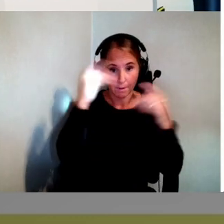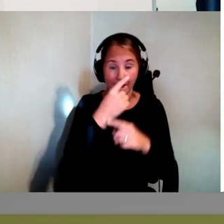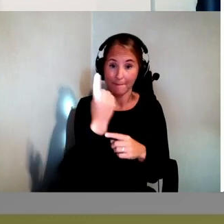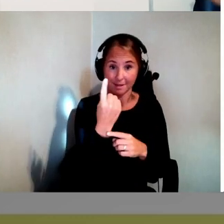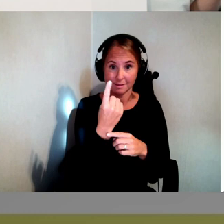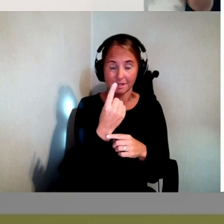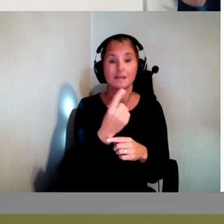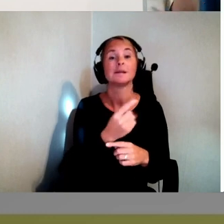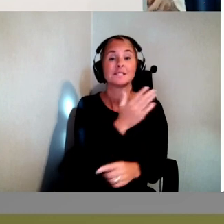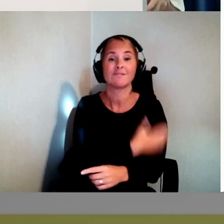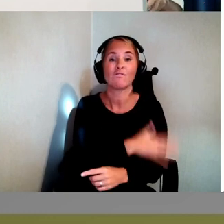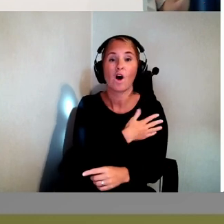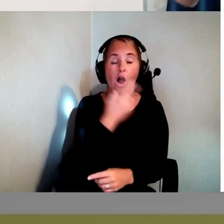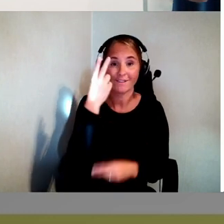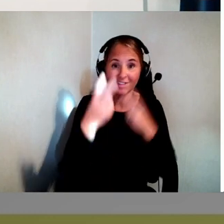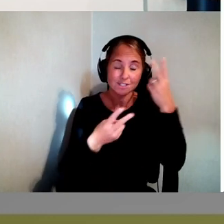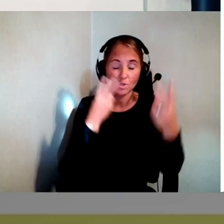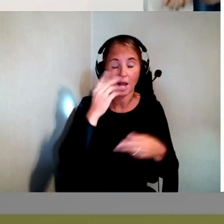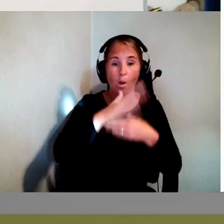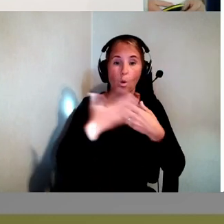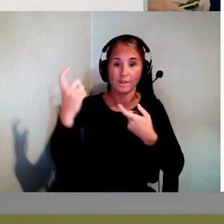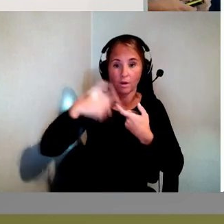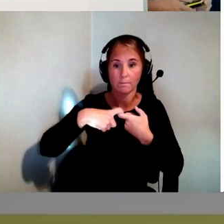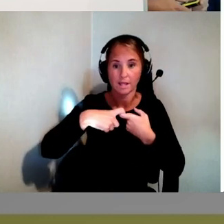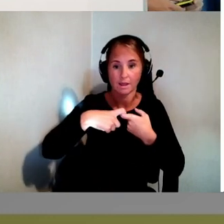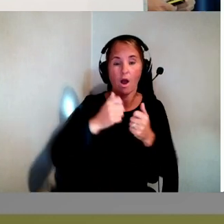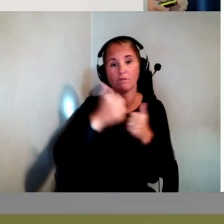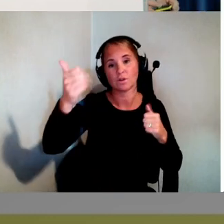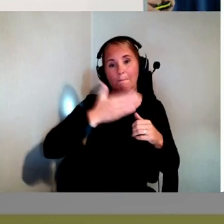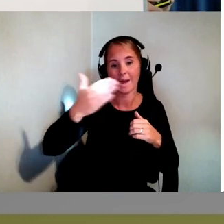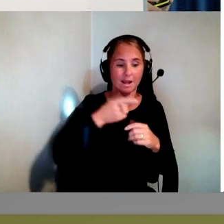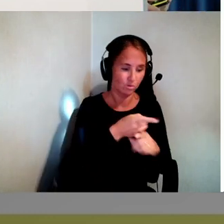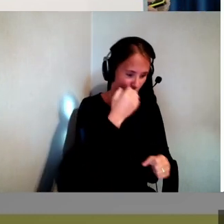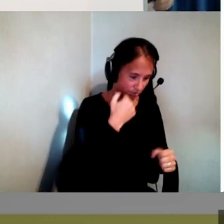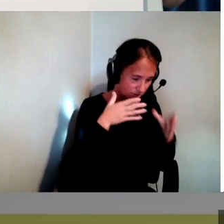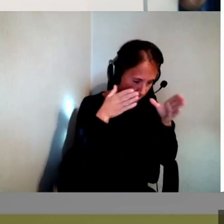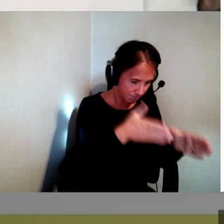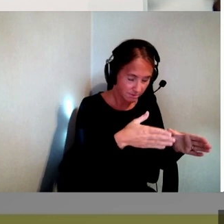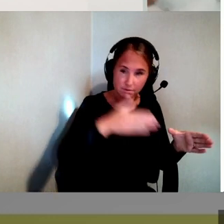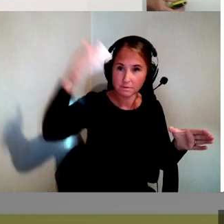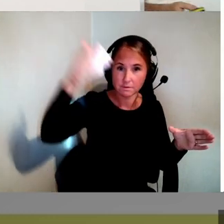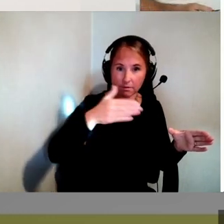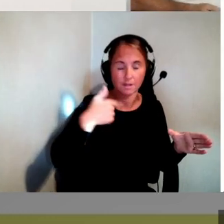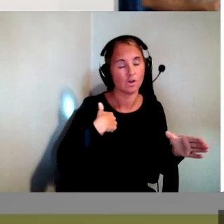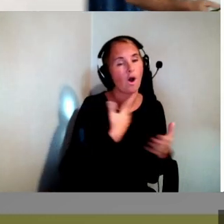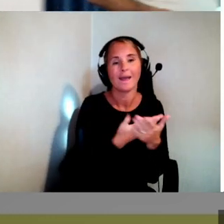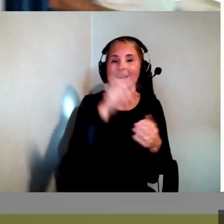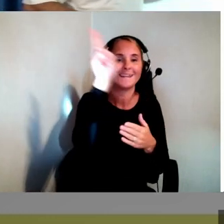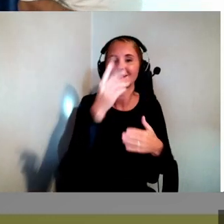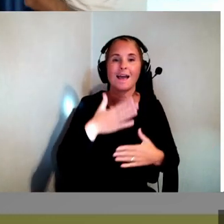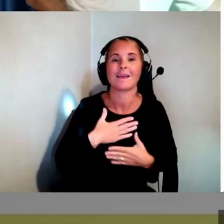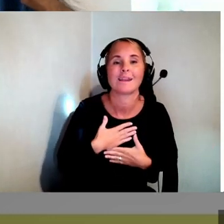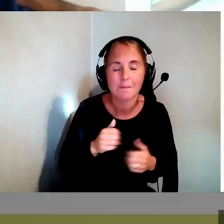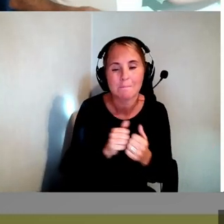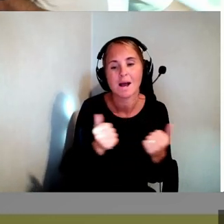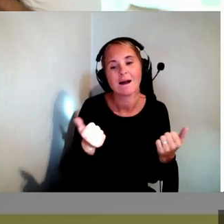visuell återkoppling långt ifrån där du höll på Eh jag är ingen designer som sagt men det kan ligga någon